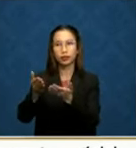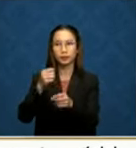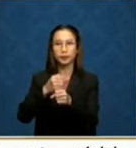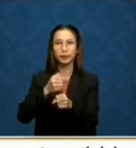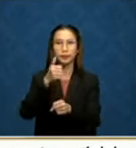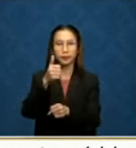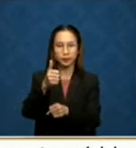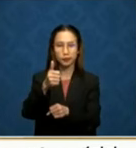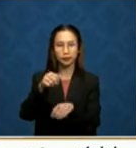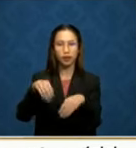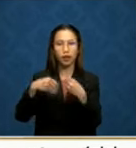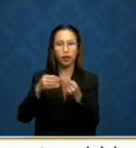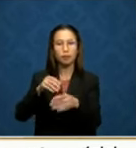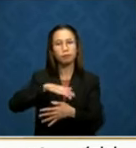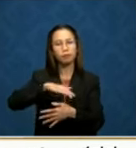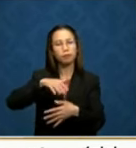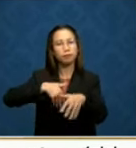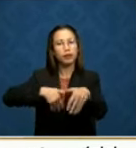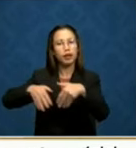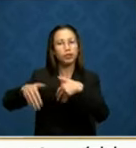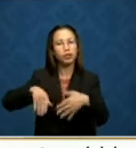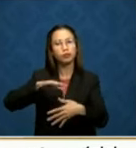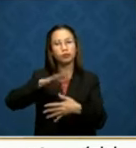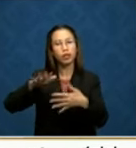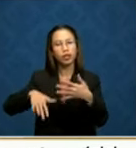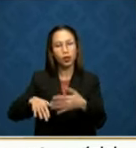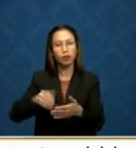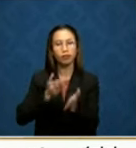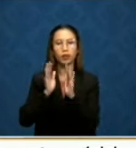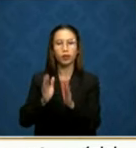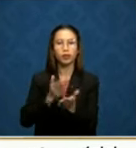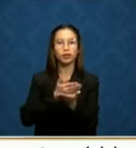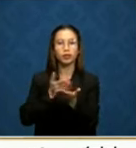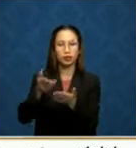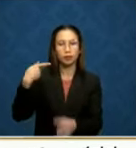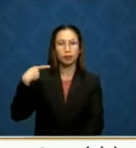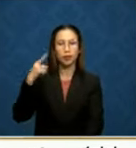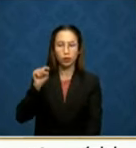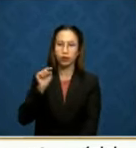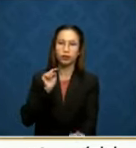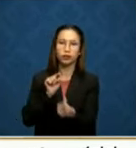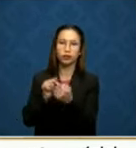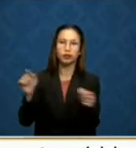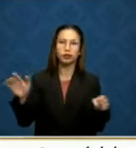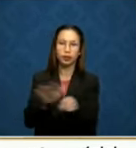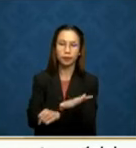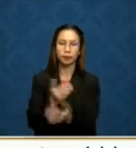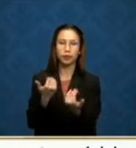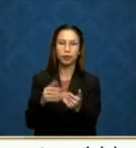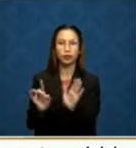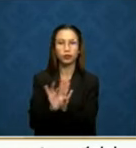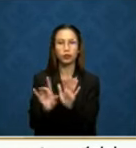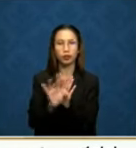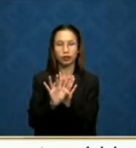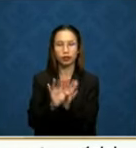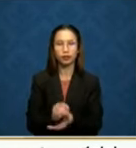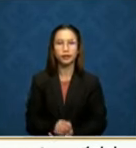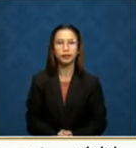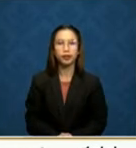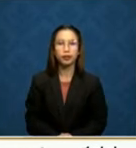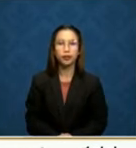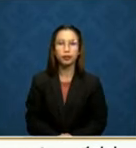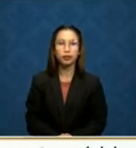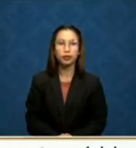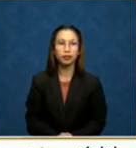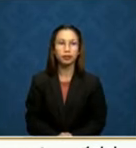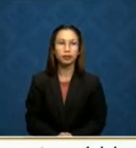มากที่สุด เพื่ให้พี่น้องประชาชนายฮจ์เป็ผู้บริโปกที่ได้รบประโยนตสงสุค่ะสุiveringนี้ค่ะทประทานสิ่งท